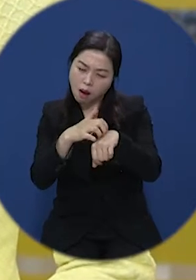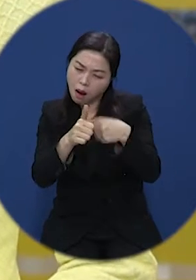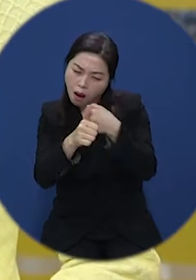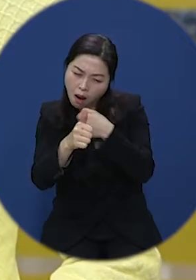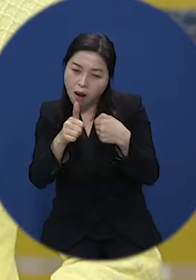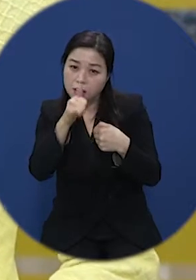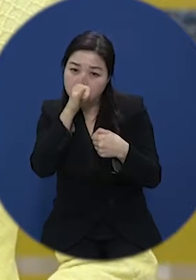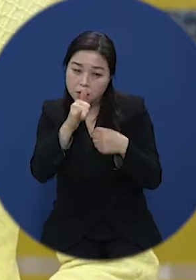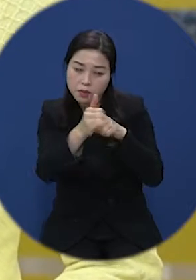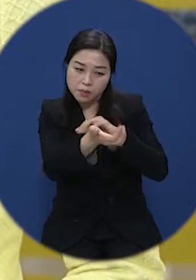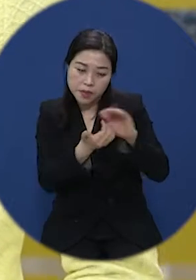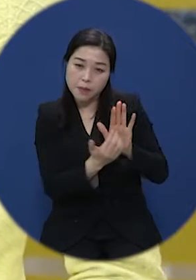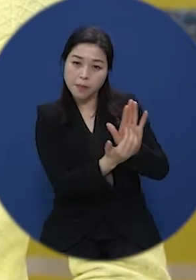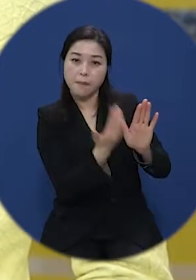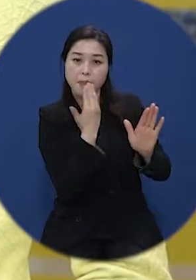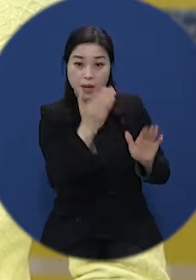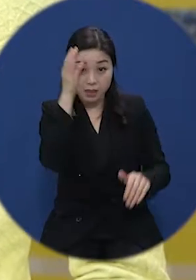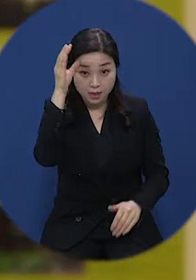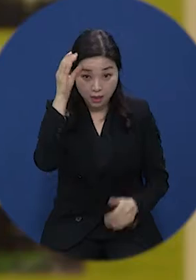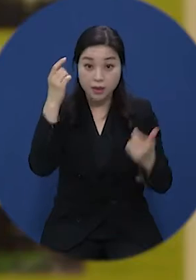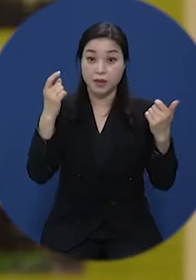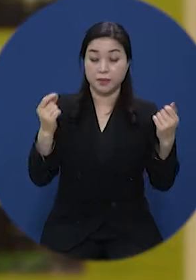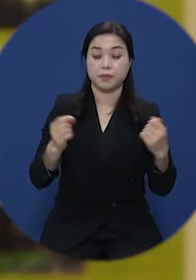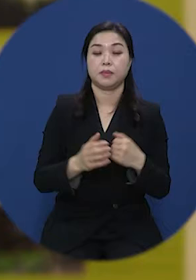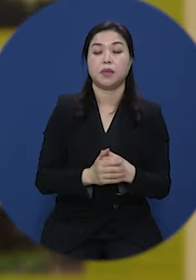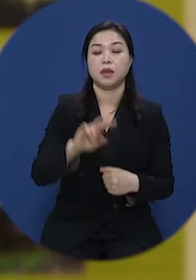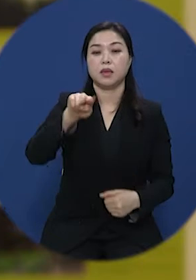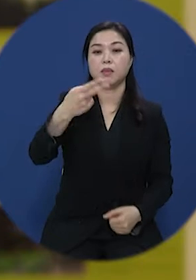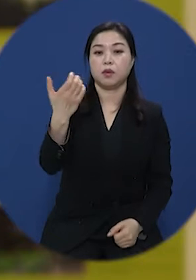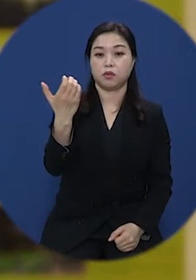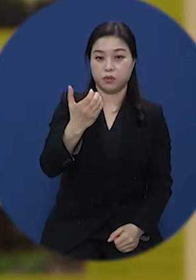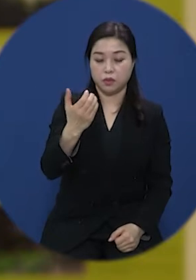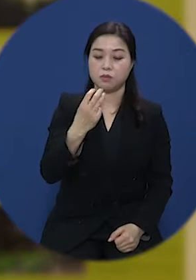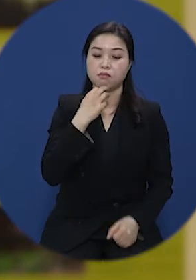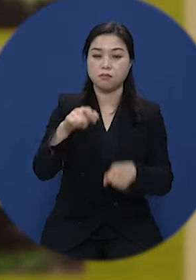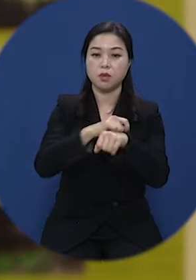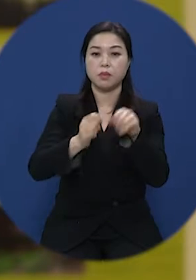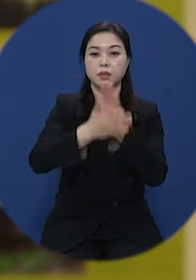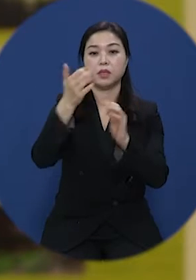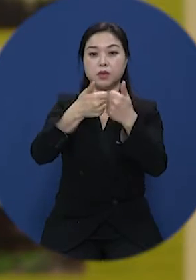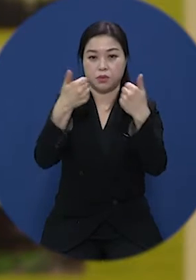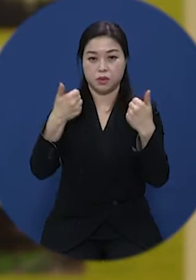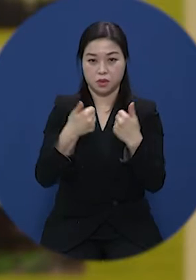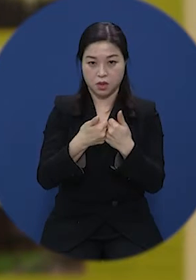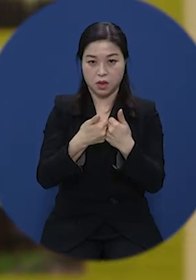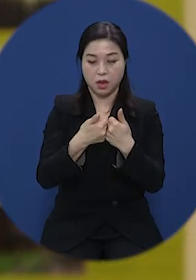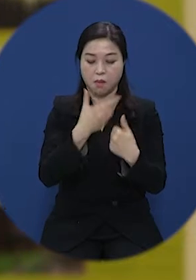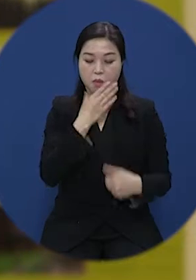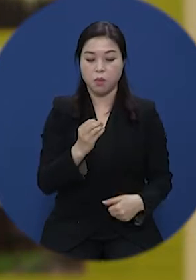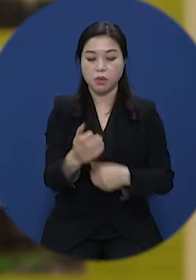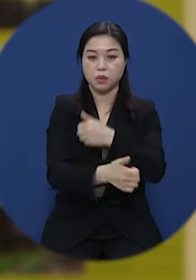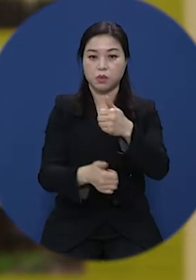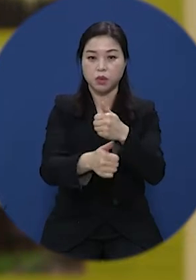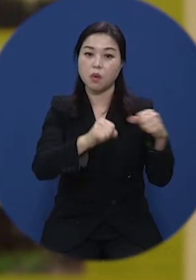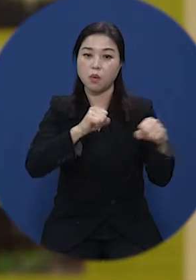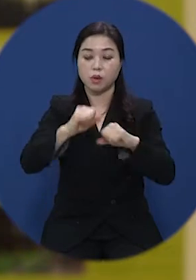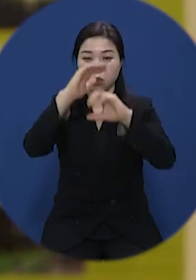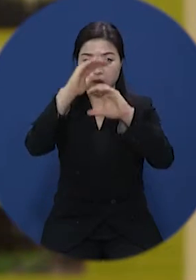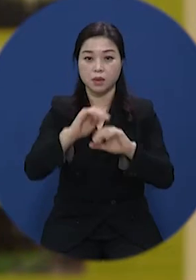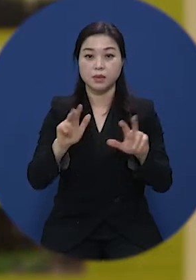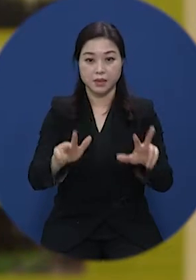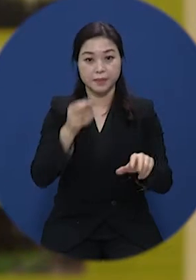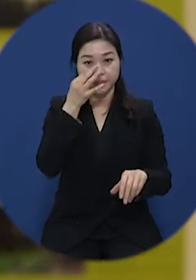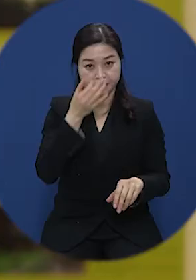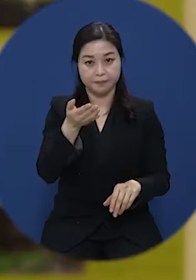문제가 사전에 예방될 수 있길 기대하면서 제290회 서울특별시의회 정례회 보건복지위원회의 의정활동